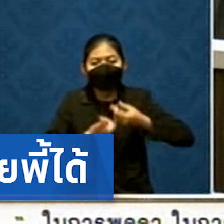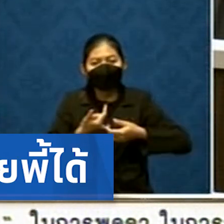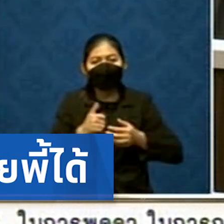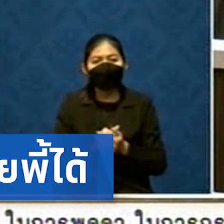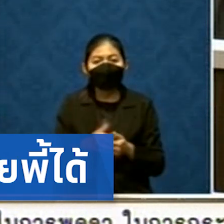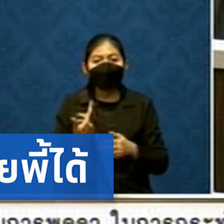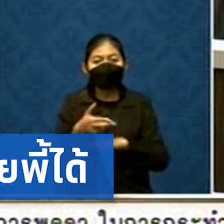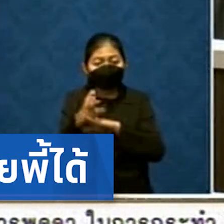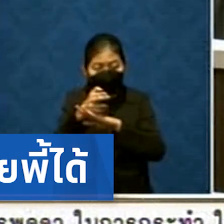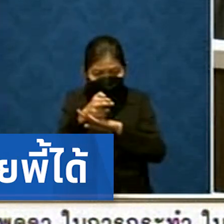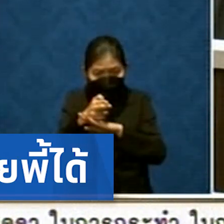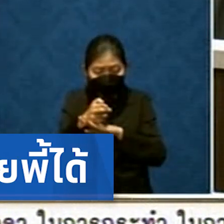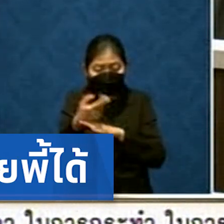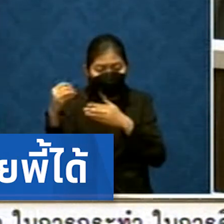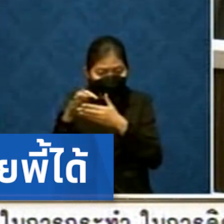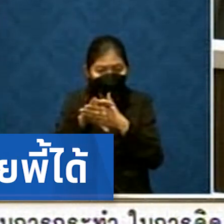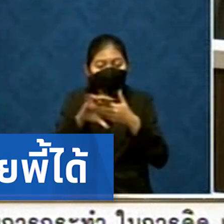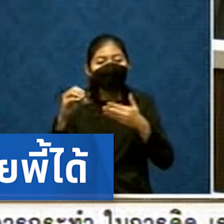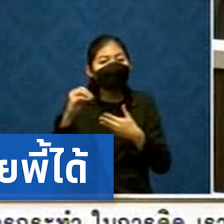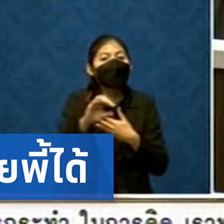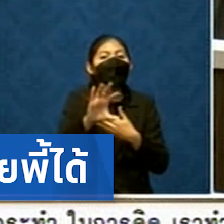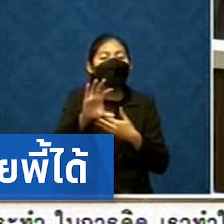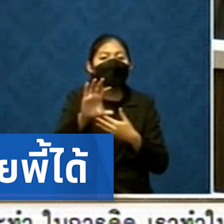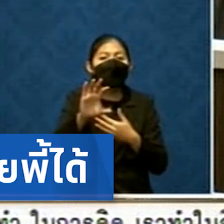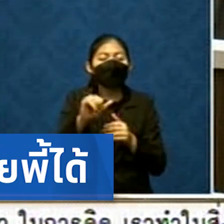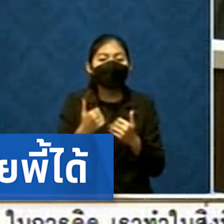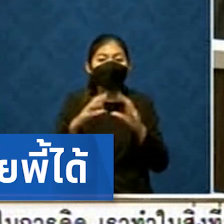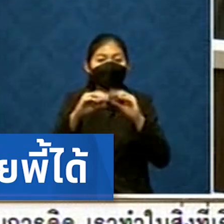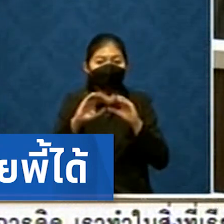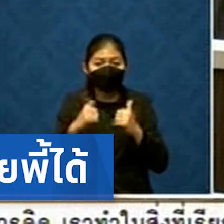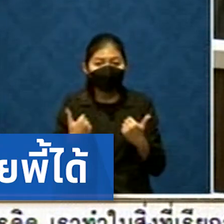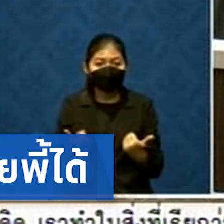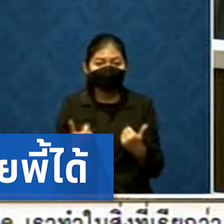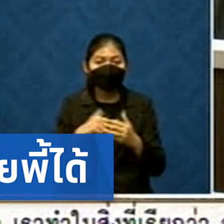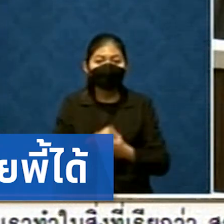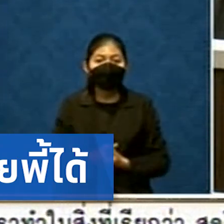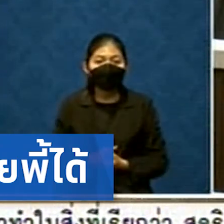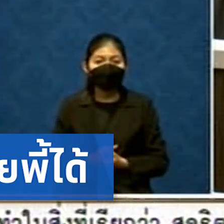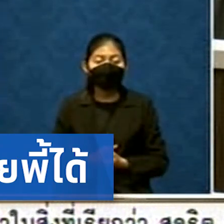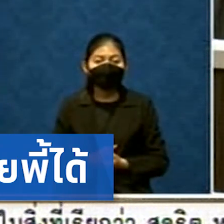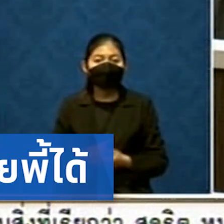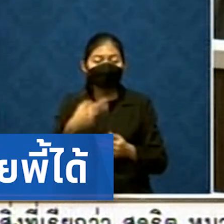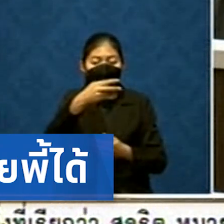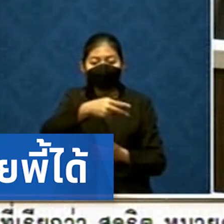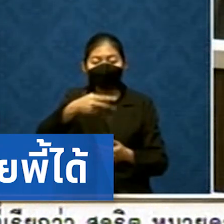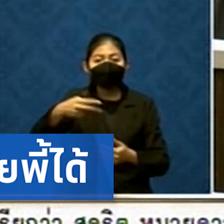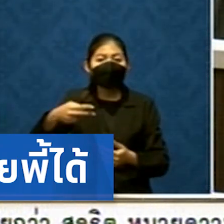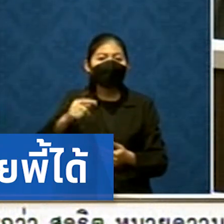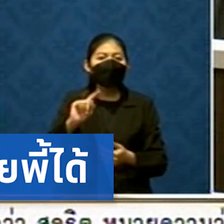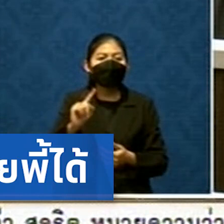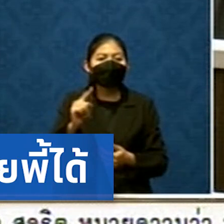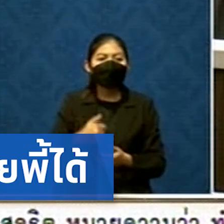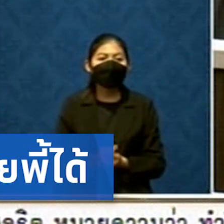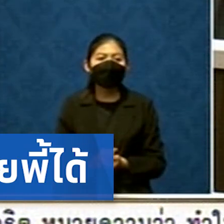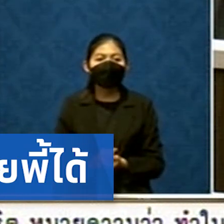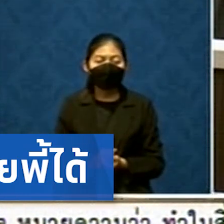มก็ลุกขึ้นมาอภิปรายนะครับว่าขอให้รัฐมนตรีช่วยชี้แจงด้วยว่าคำว่าให้พีได้ในการอภิปรายหรือว่าในการปราศัย